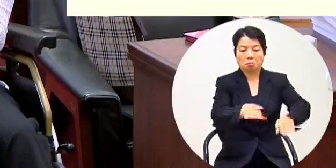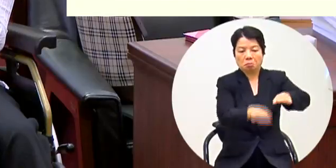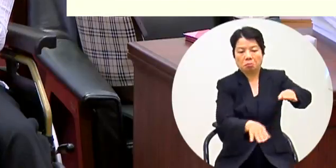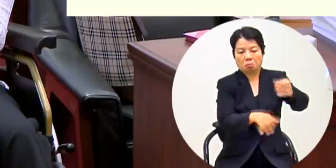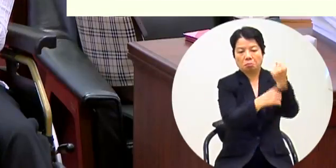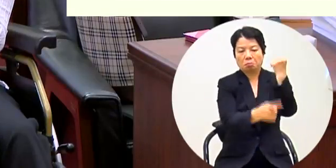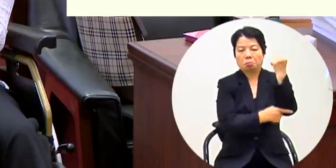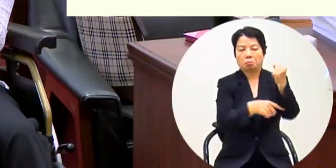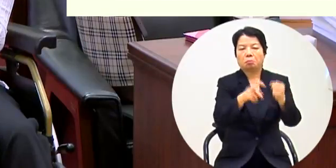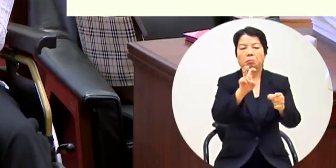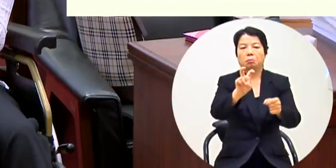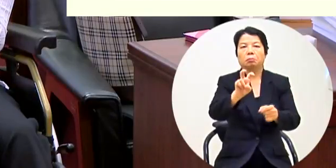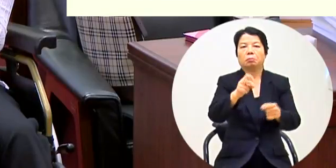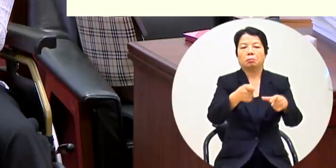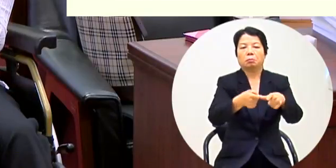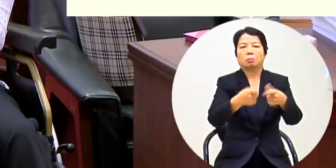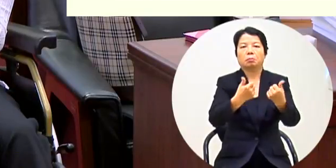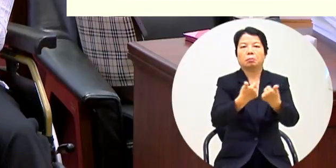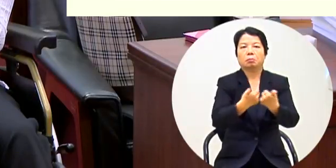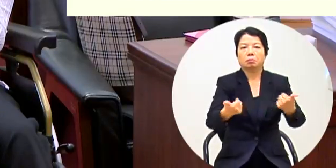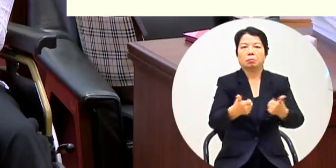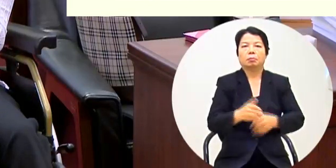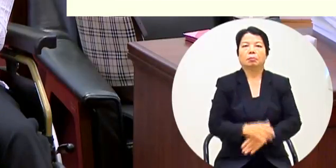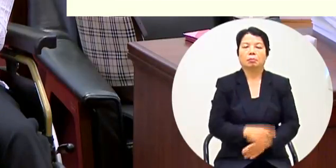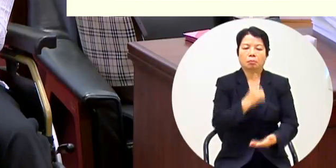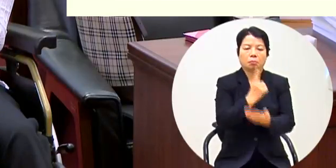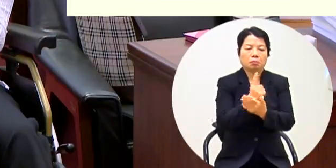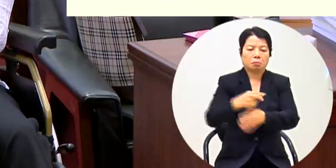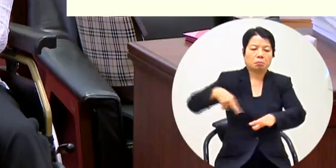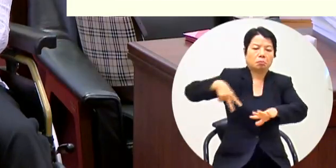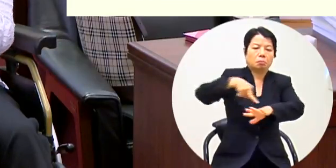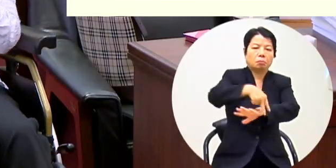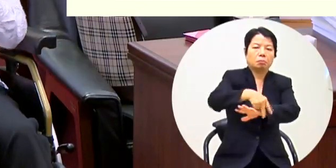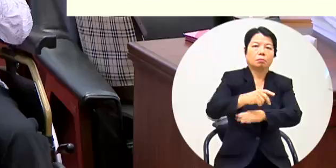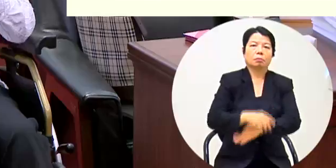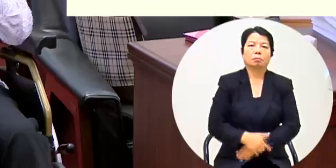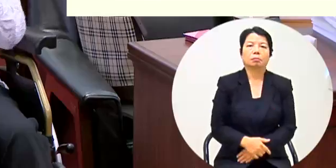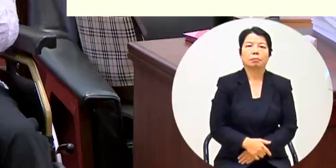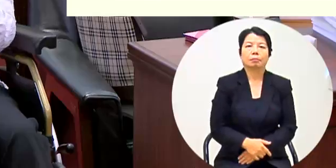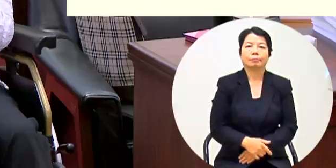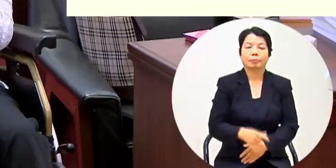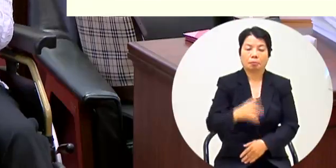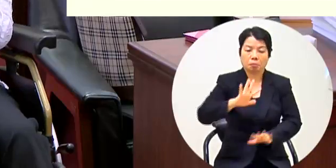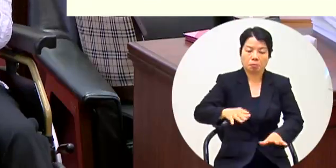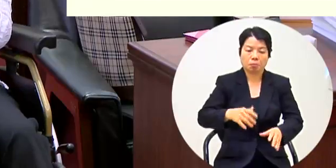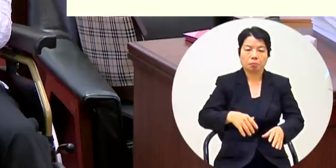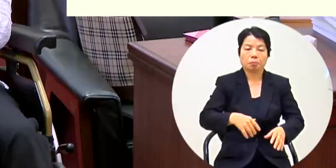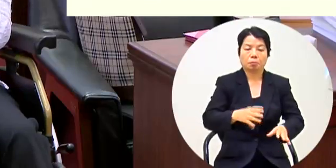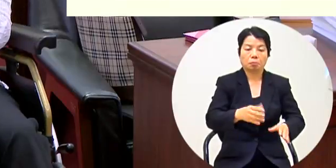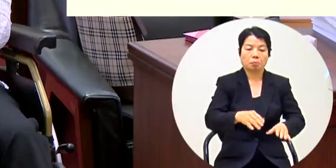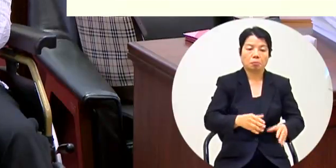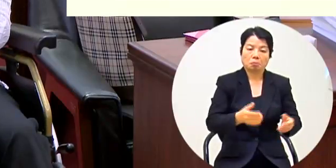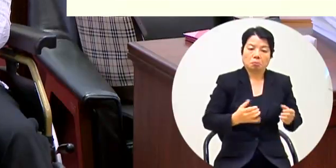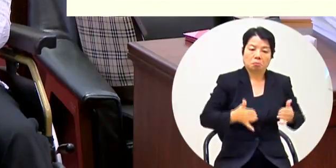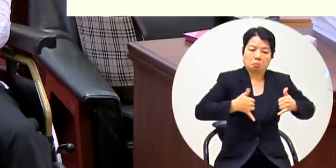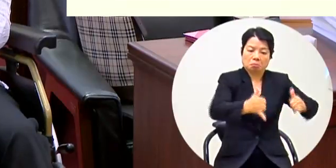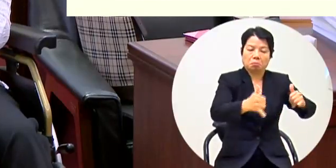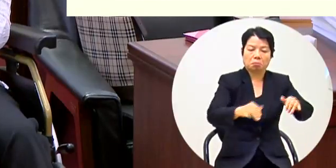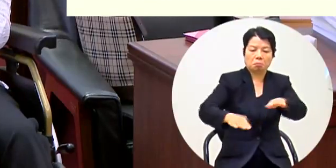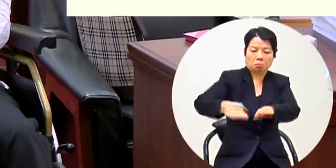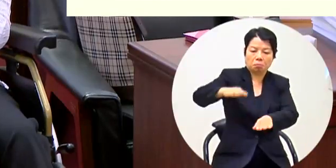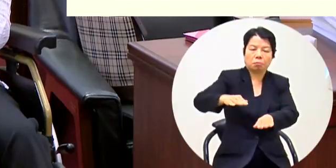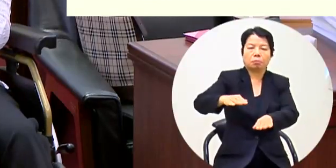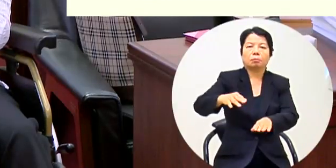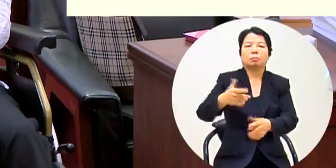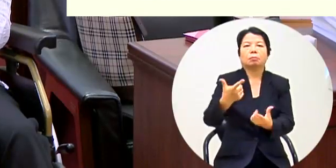每一个人行道哈跟马路的落差都是20公分。那所以呢，我今天为什么要讲这